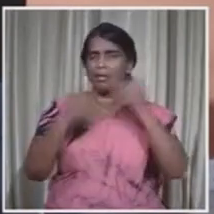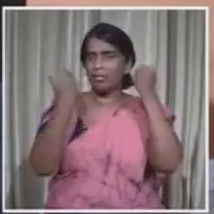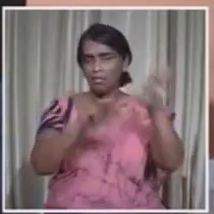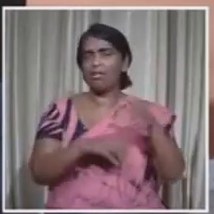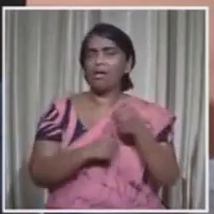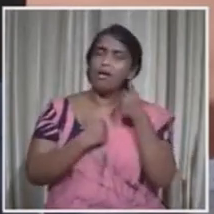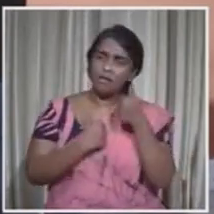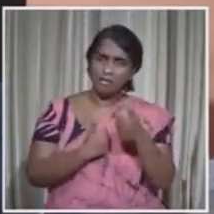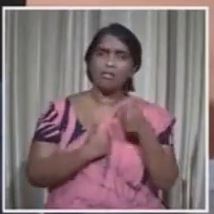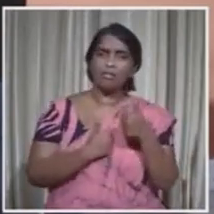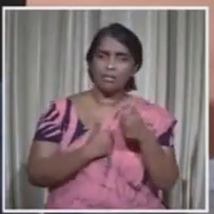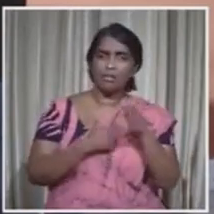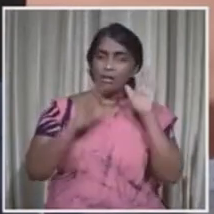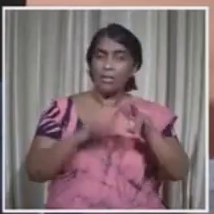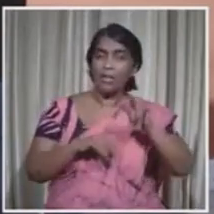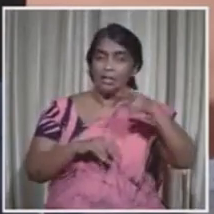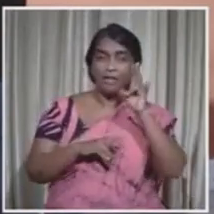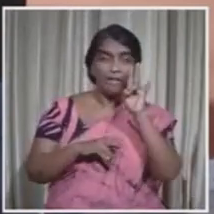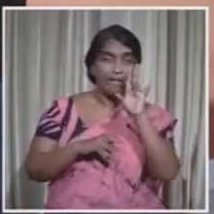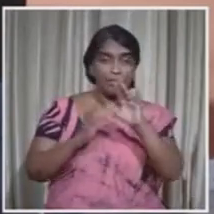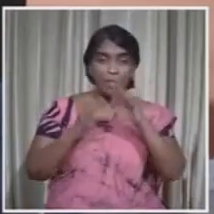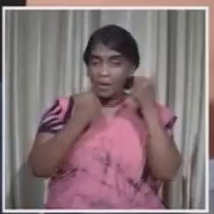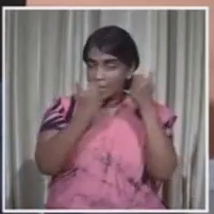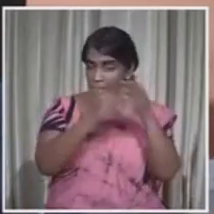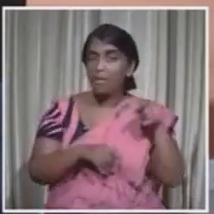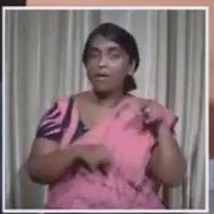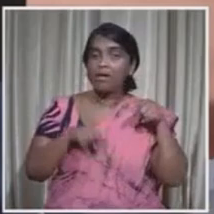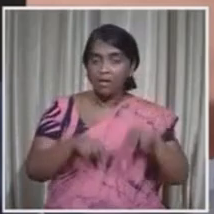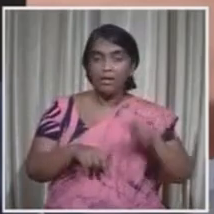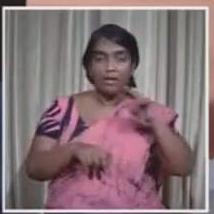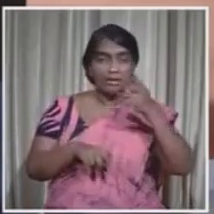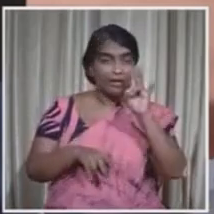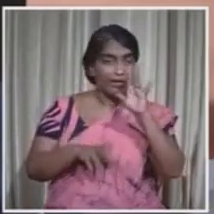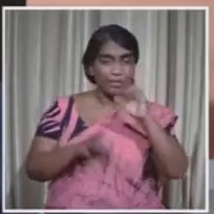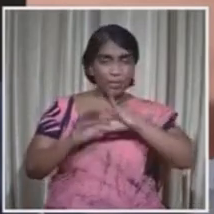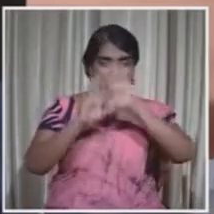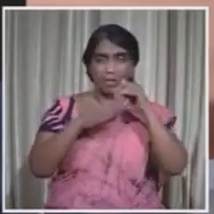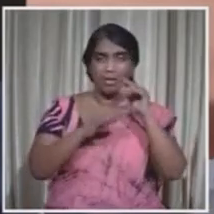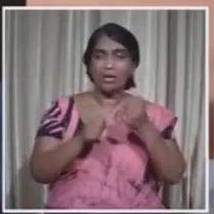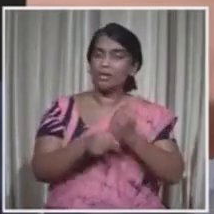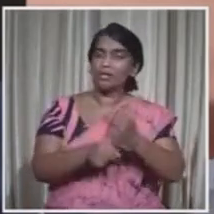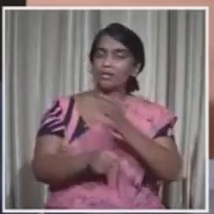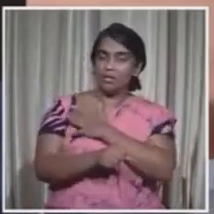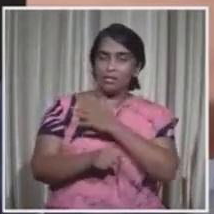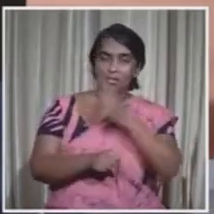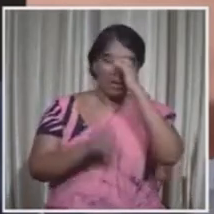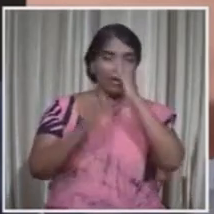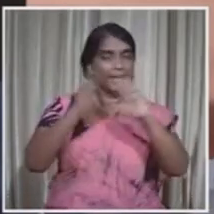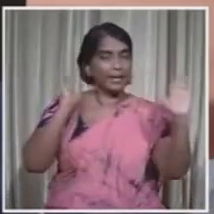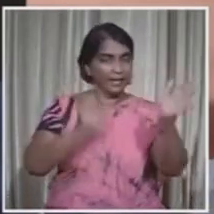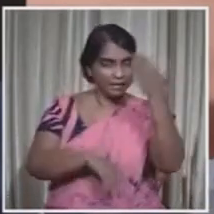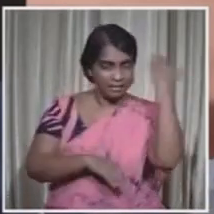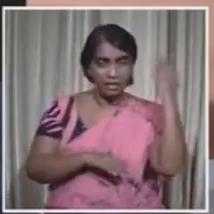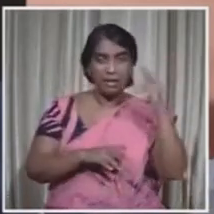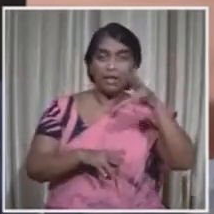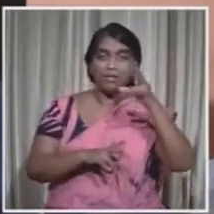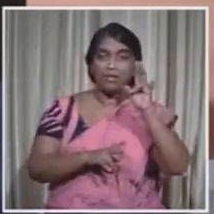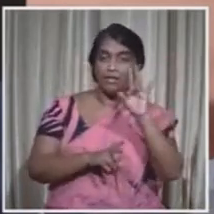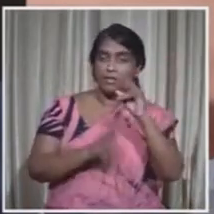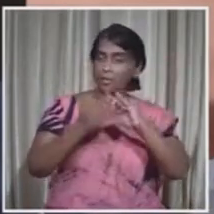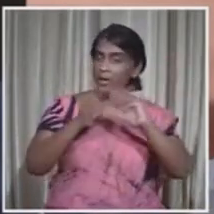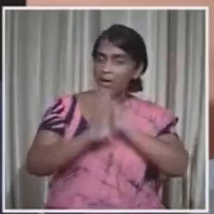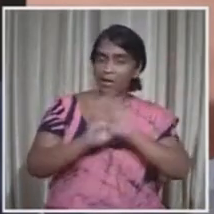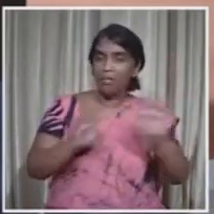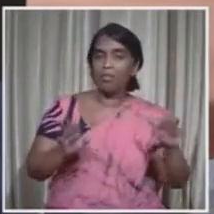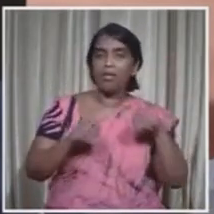සාධාරණයි. හැබැයි අද 225 මෙපානම් අද 225 මෙපානම් ගෝඨාභය රාජපක්ෂ මහත්තයාත් ගෙදර යවලා 225ත් මෙපානම් මොකද්ද